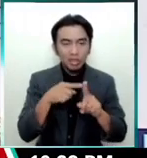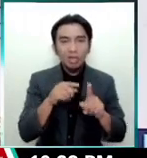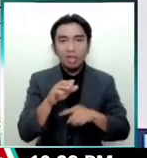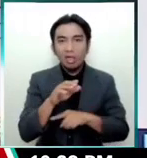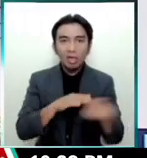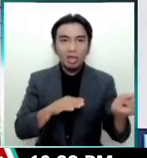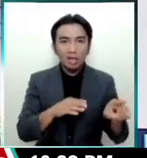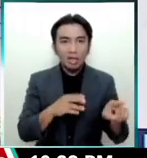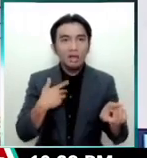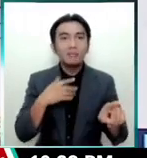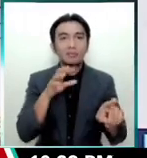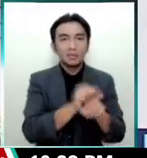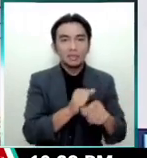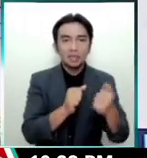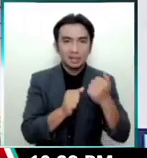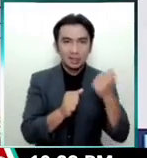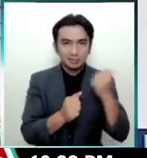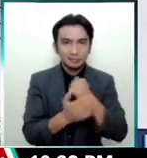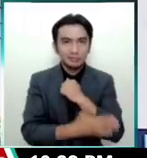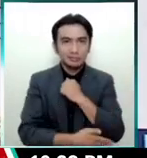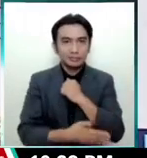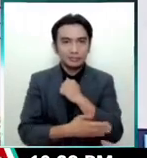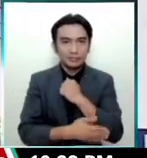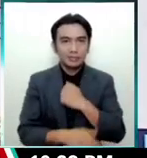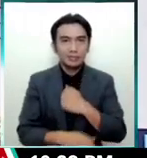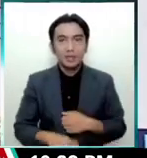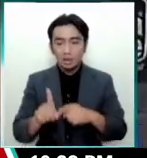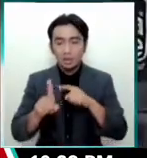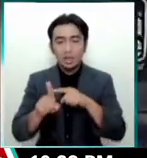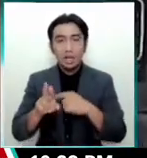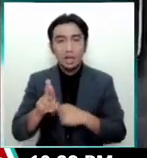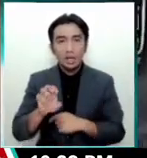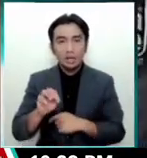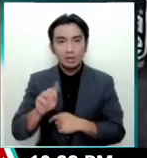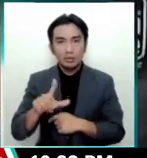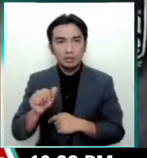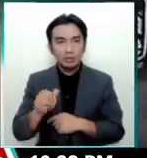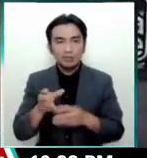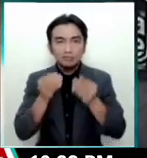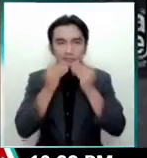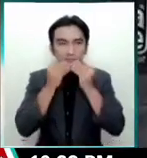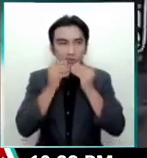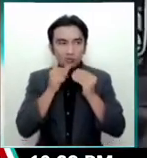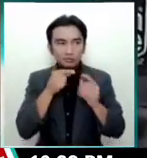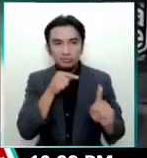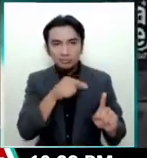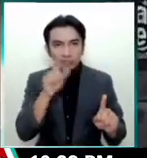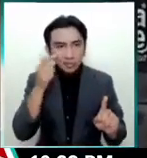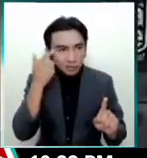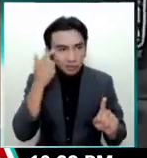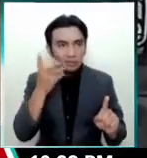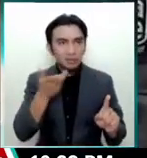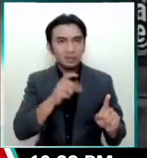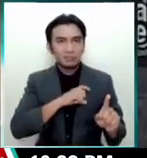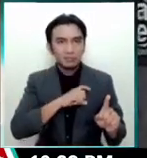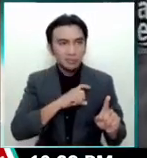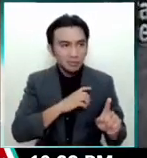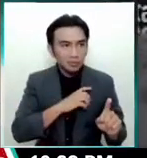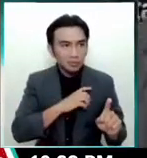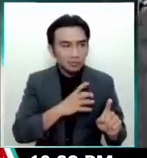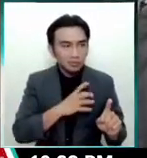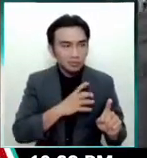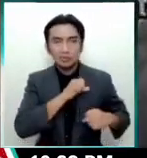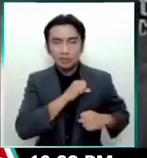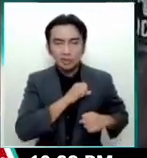ng bansa. Tumagi si Remulla na sabihin kung politiko, opisyal ng gobyerno, sundalo o bahagi ng law enforcement ang